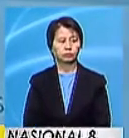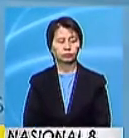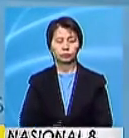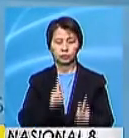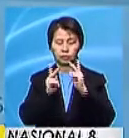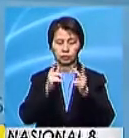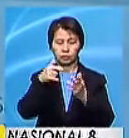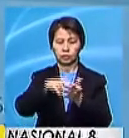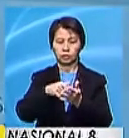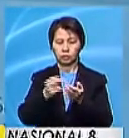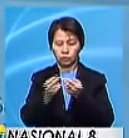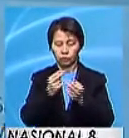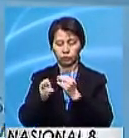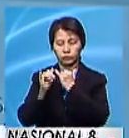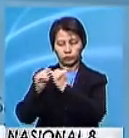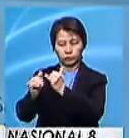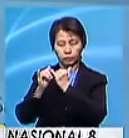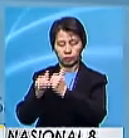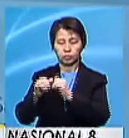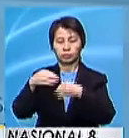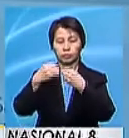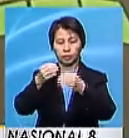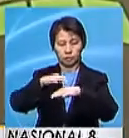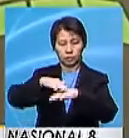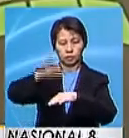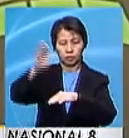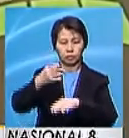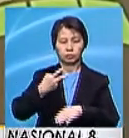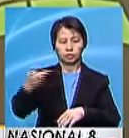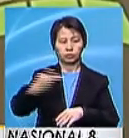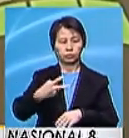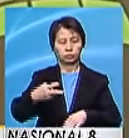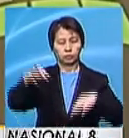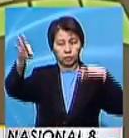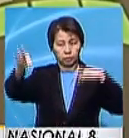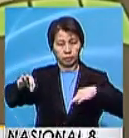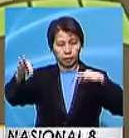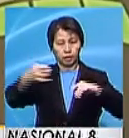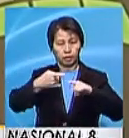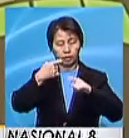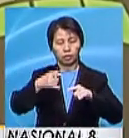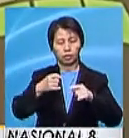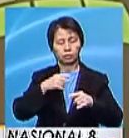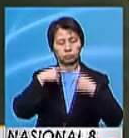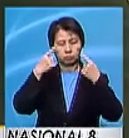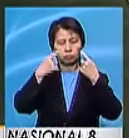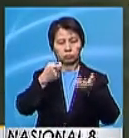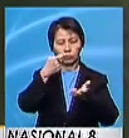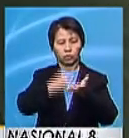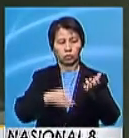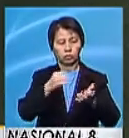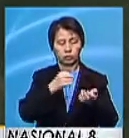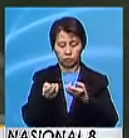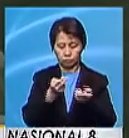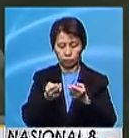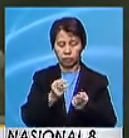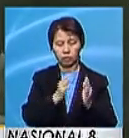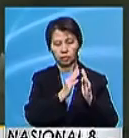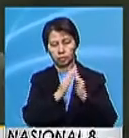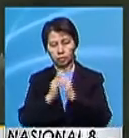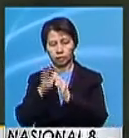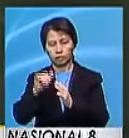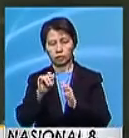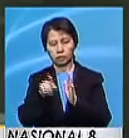Tambah beliau, usaha sama itu turut memberi kelebihan kepada kedua-dua pihak dari segi keberkesanan kos dan pengurusan perbandaran